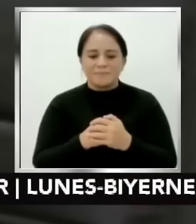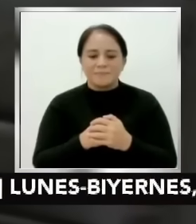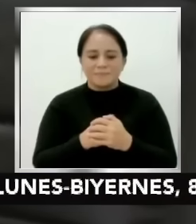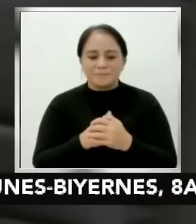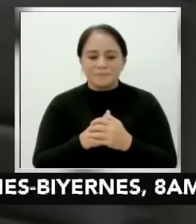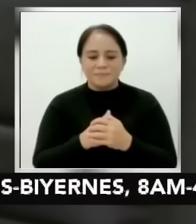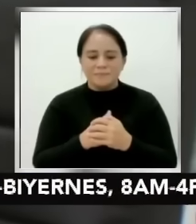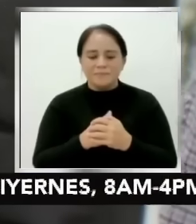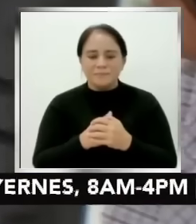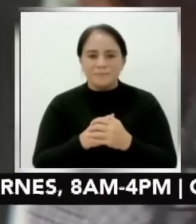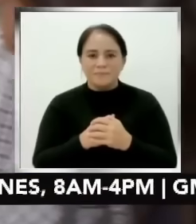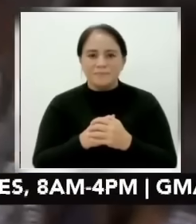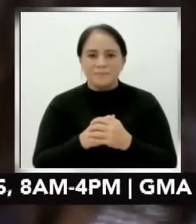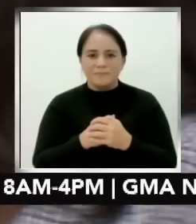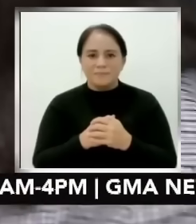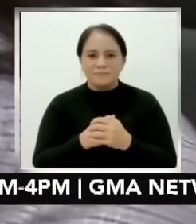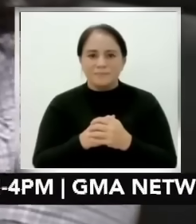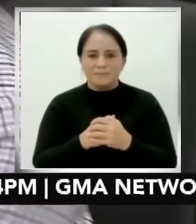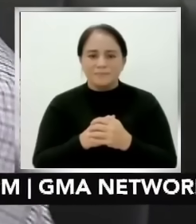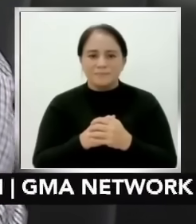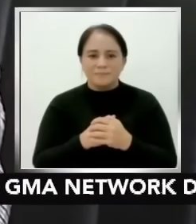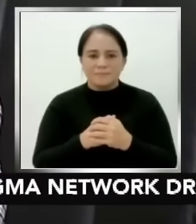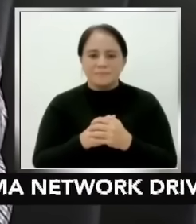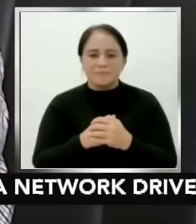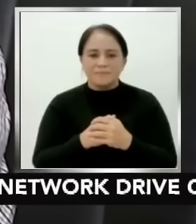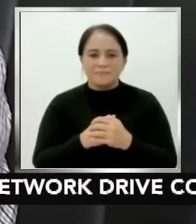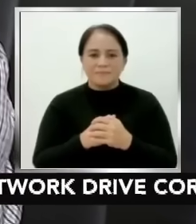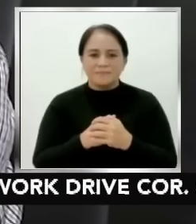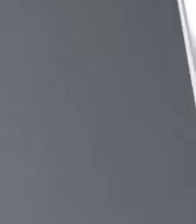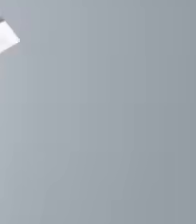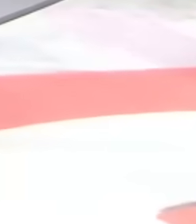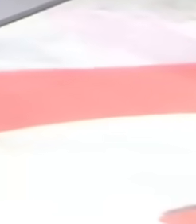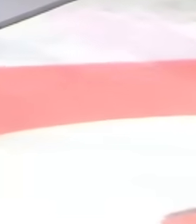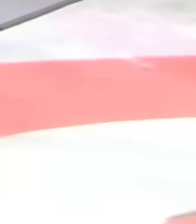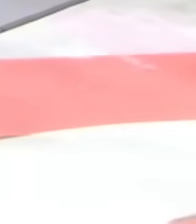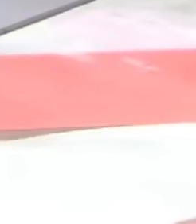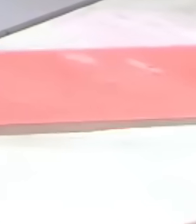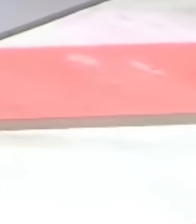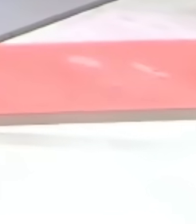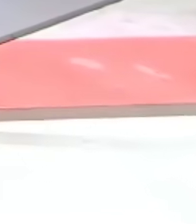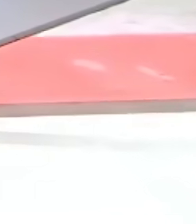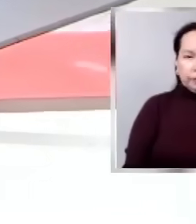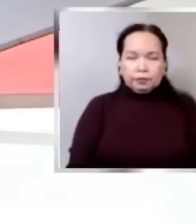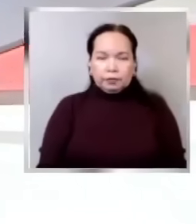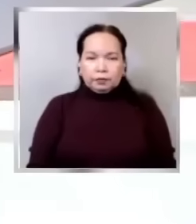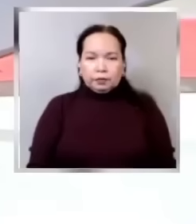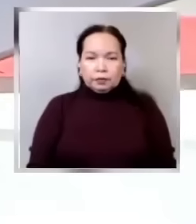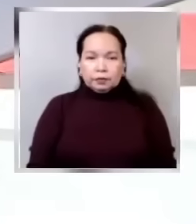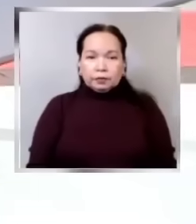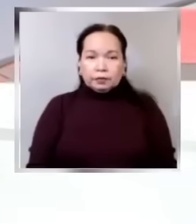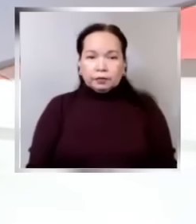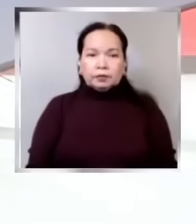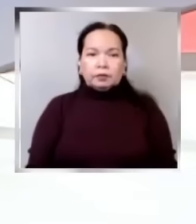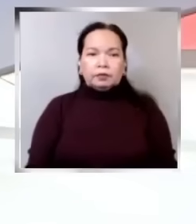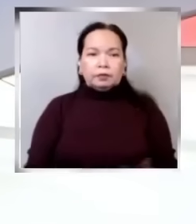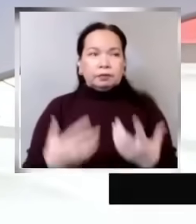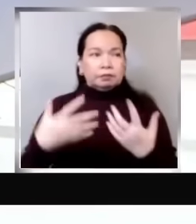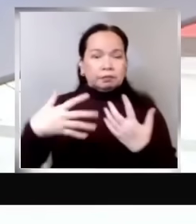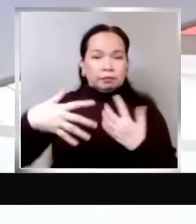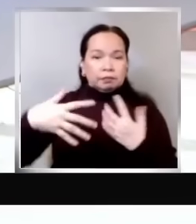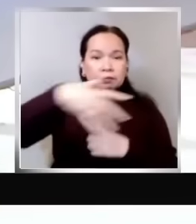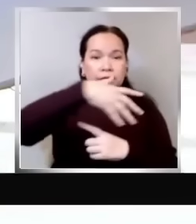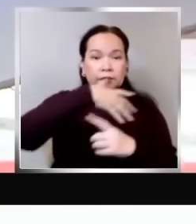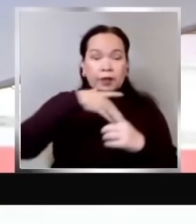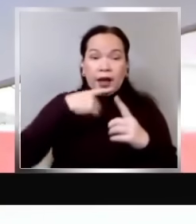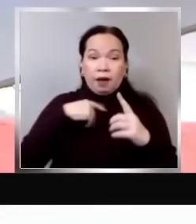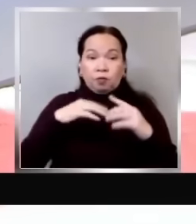June Veneracion, nakatutok, 24 oras. Napaliligiran na nga ng tubig pero bumababa naman